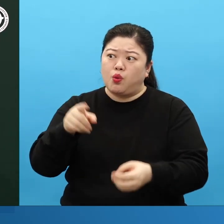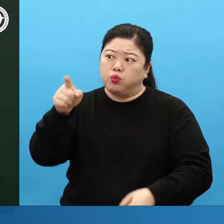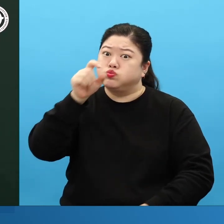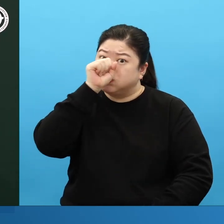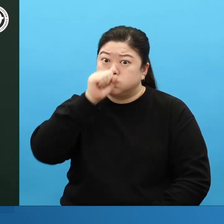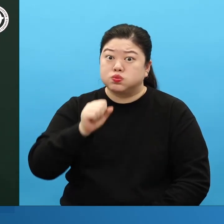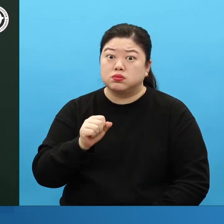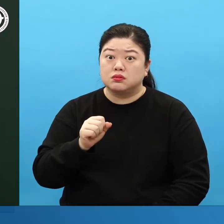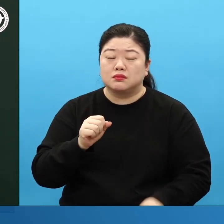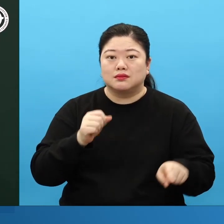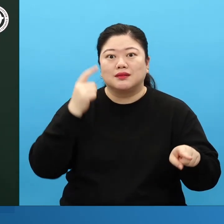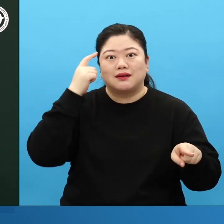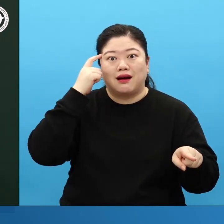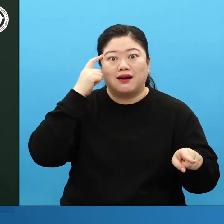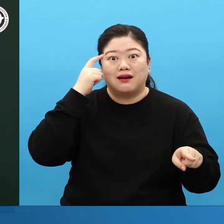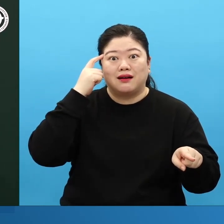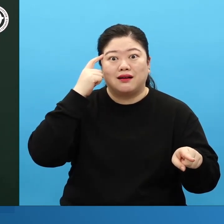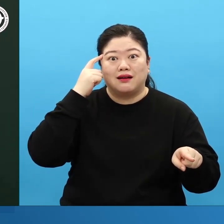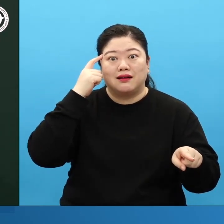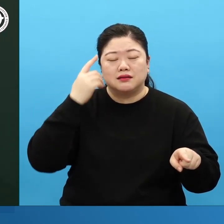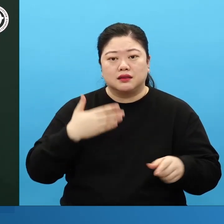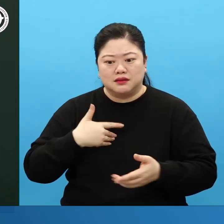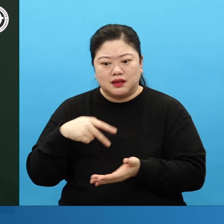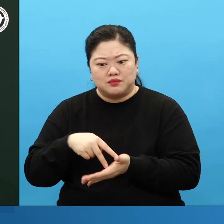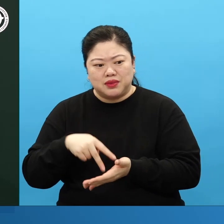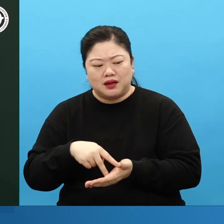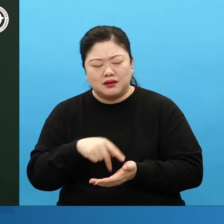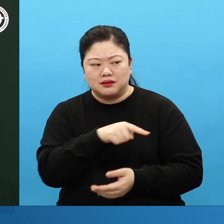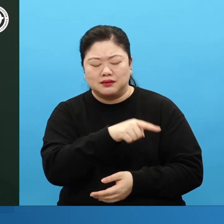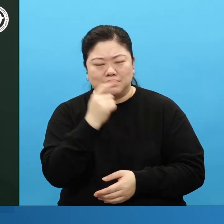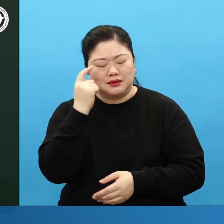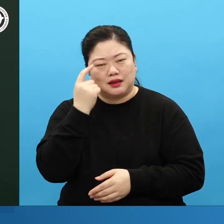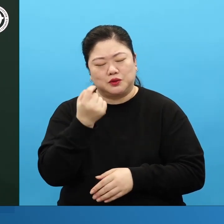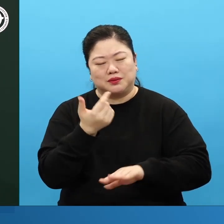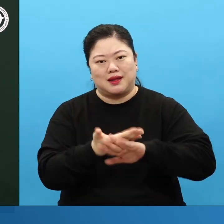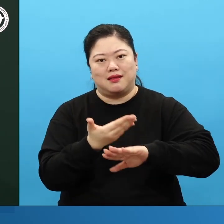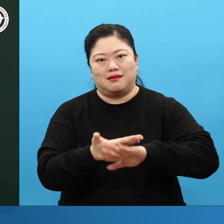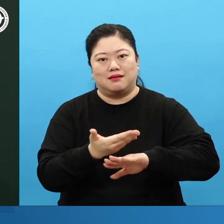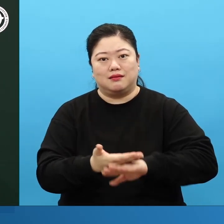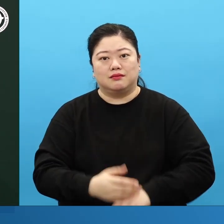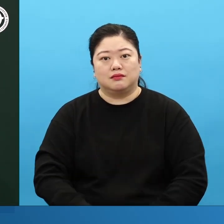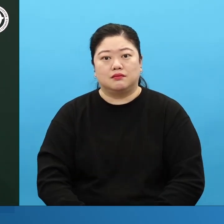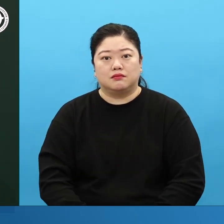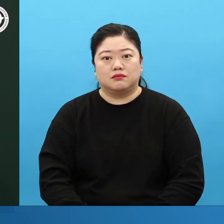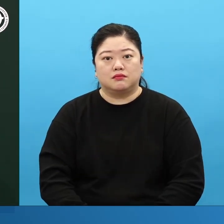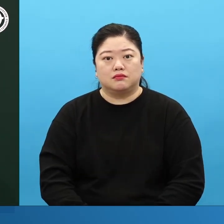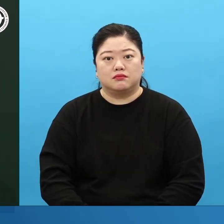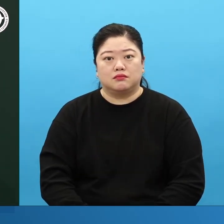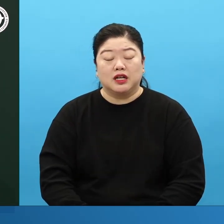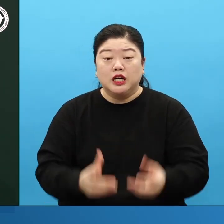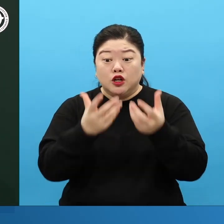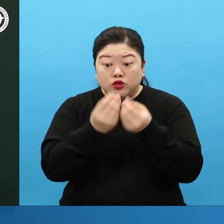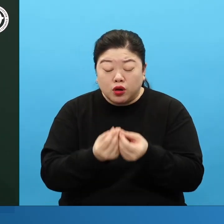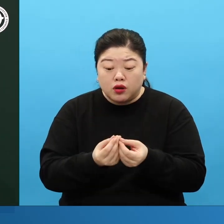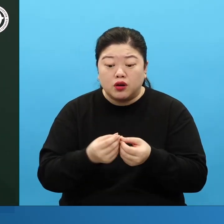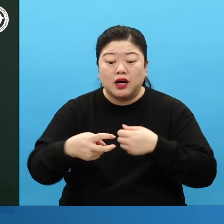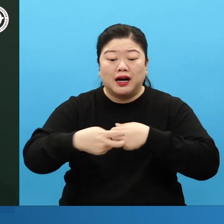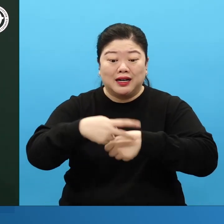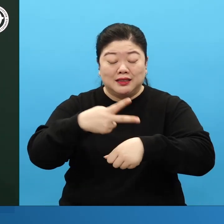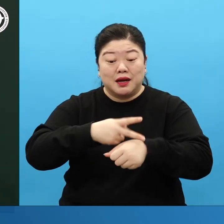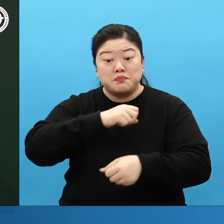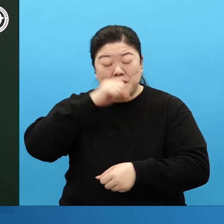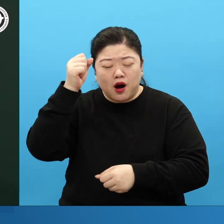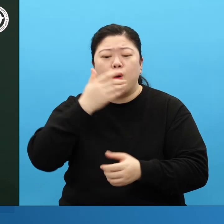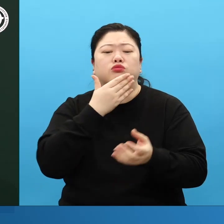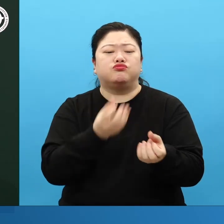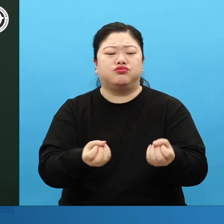bueno, pero es porque no lo han entendido correctamente. 그게 이제 그 자기 달란트는 그거 아닌데 본 게 그거밖에 없어. Eso no es el talento que originalmente deberían